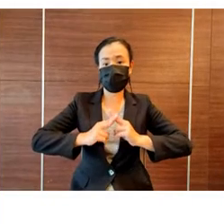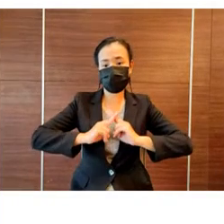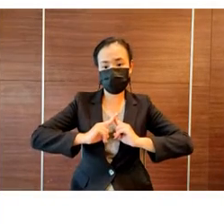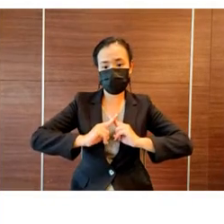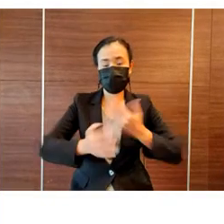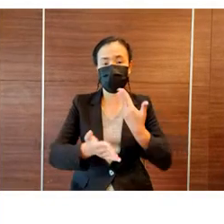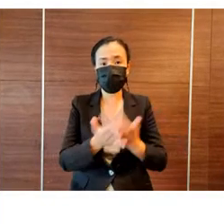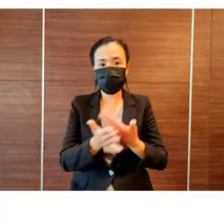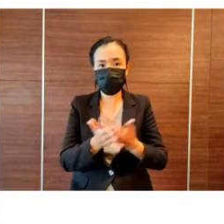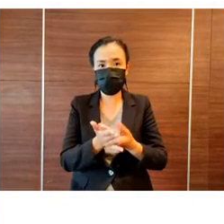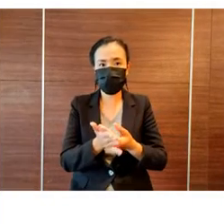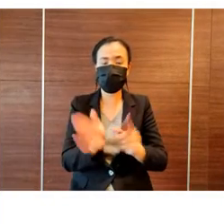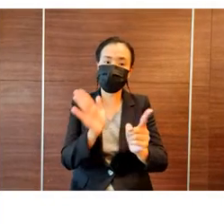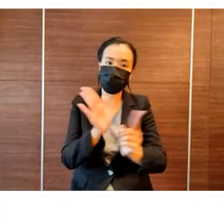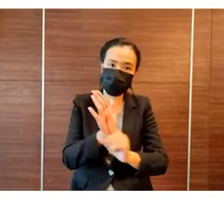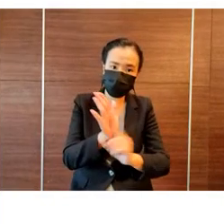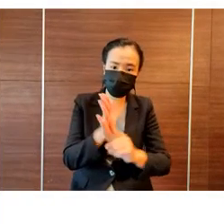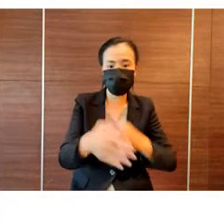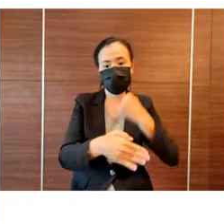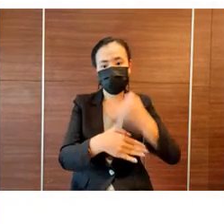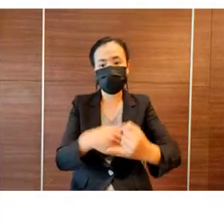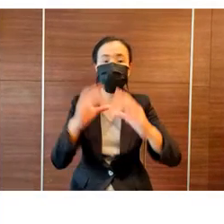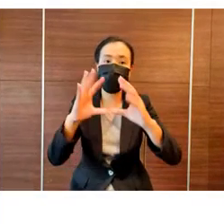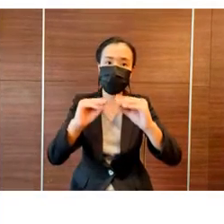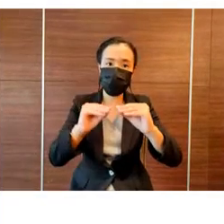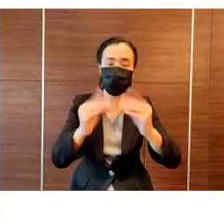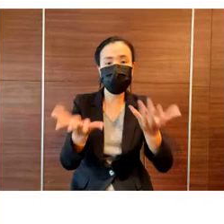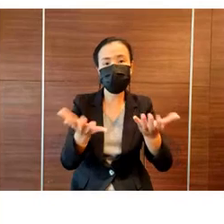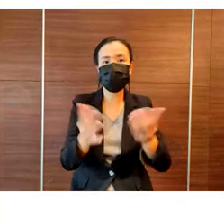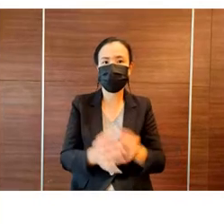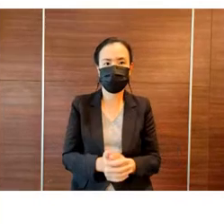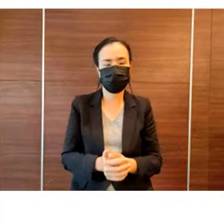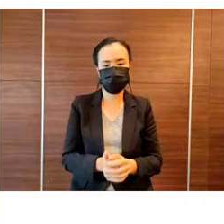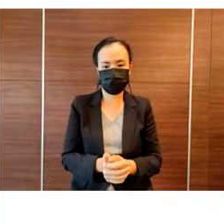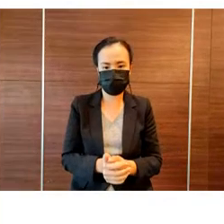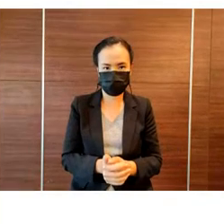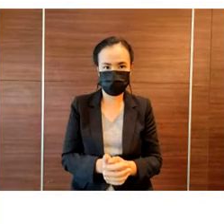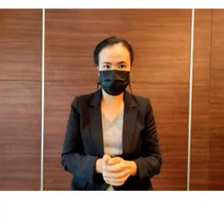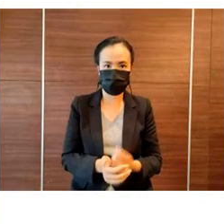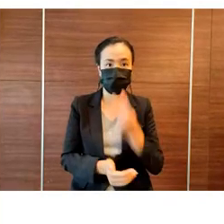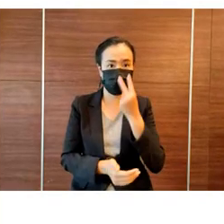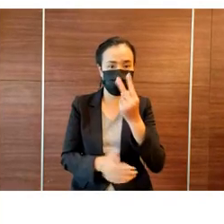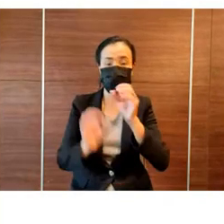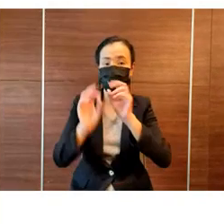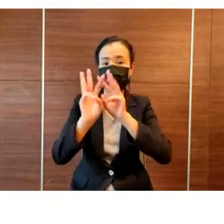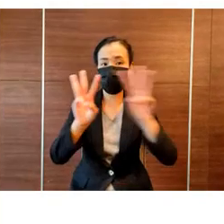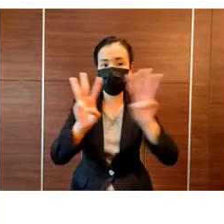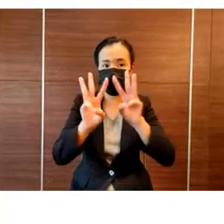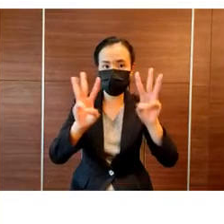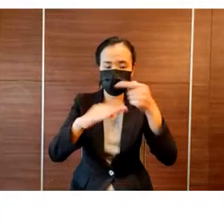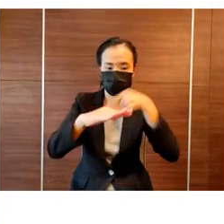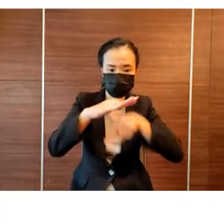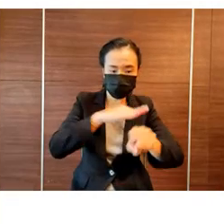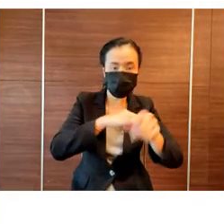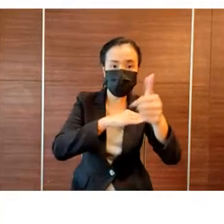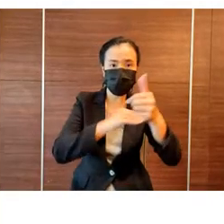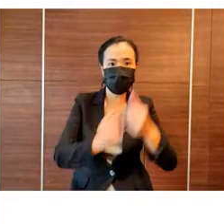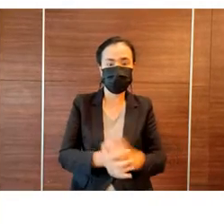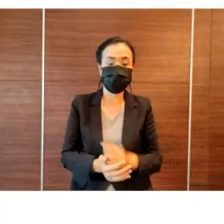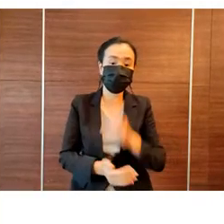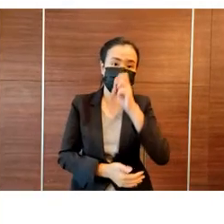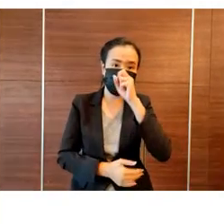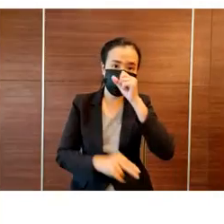งินให้แต่ละครั้งที่เวลาจบการประชุมดังนั้นทุกคนดูในเว็บไซต์แล้วสามารถเข้าไปทดลองดูลองเข้